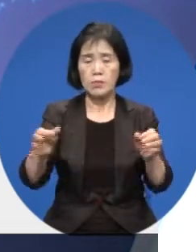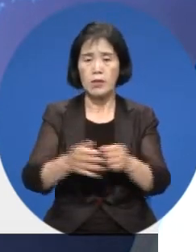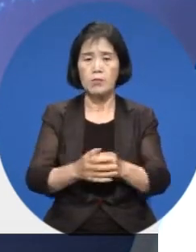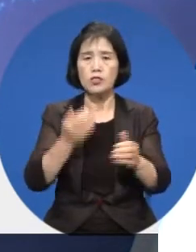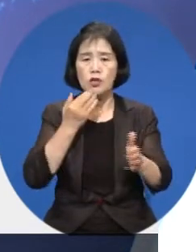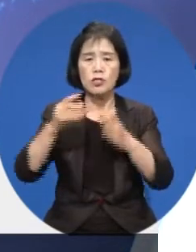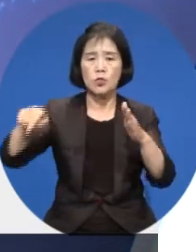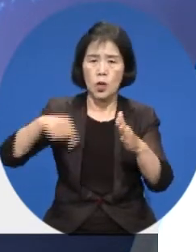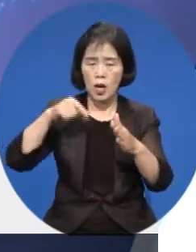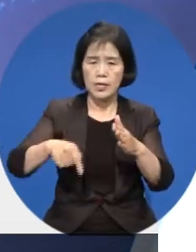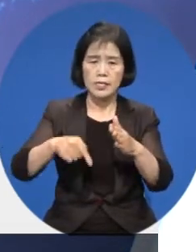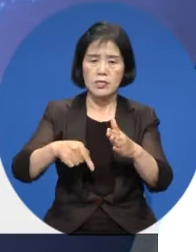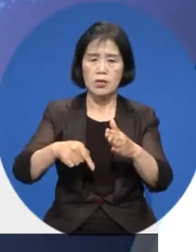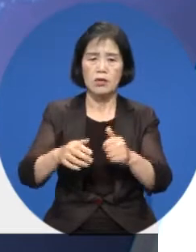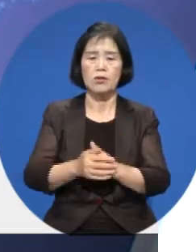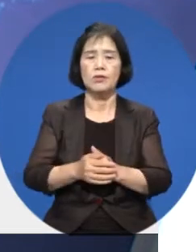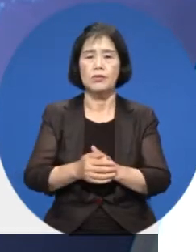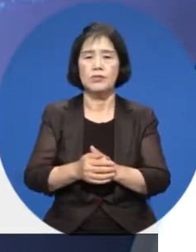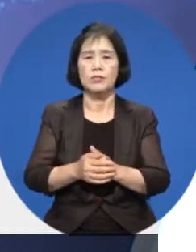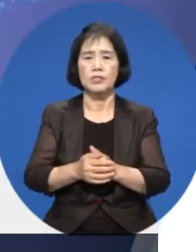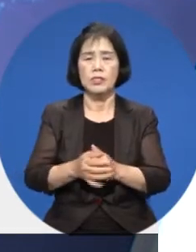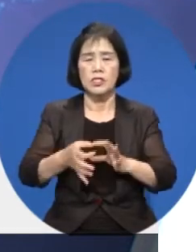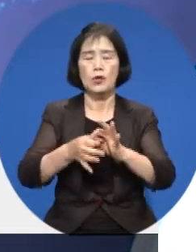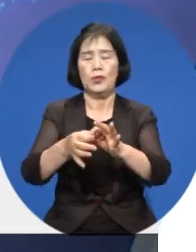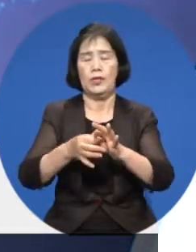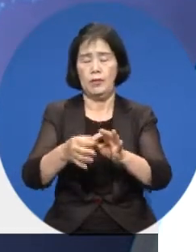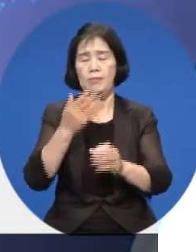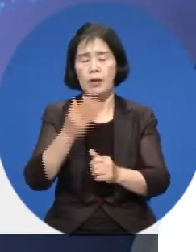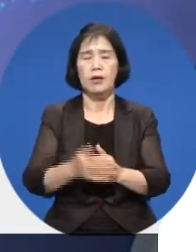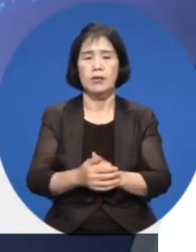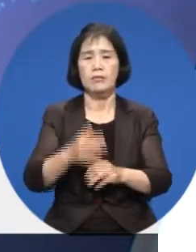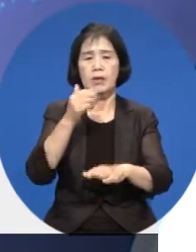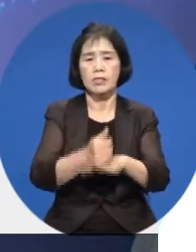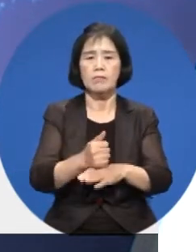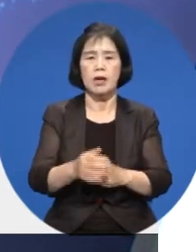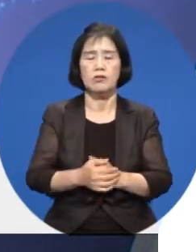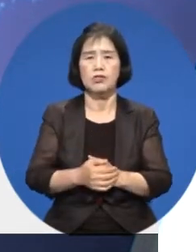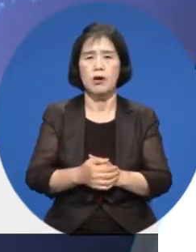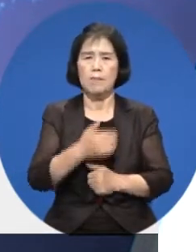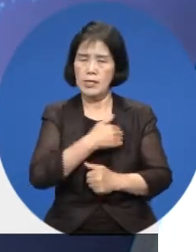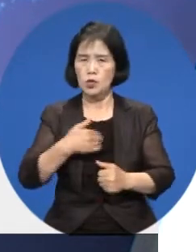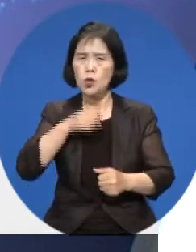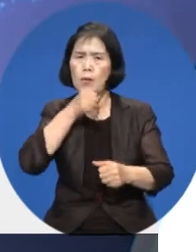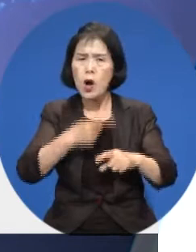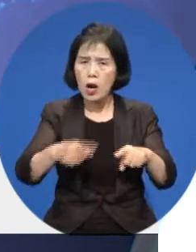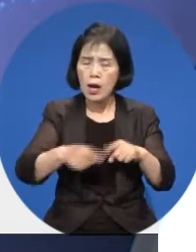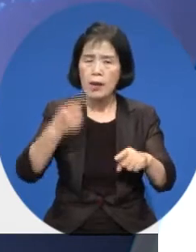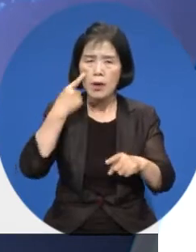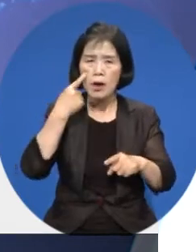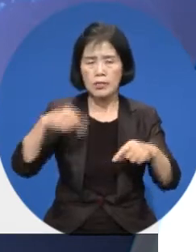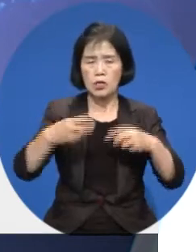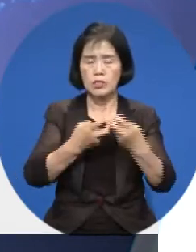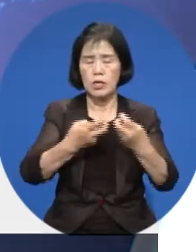지원할 수 있도록 해서 시공과 재정적으로 연기할 수 있도록 했습니다 마지막으로 만족도 평가를 실세 하도록 해서 정책 효과를